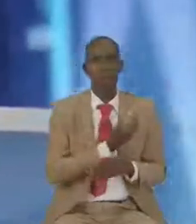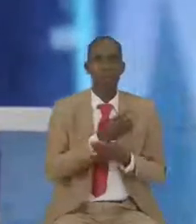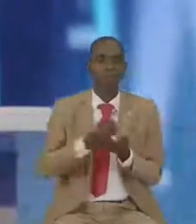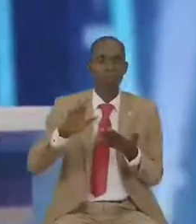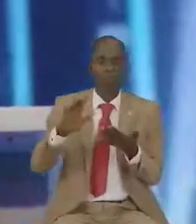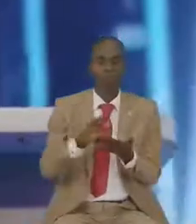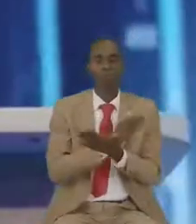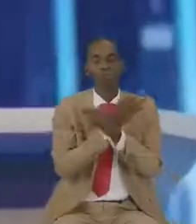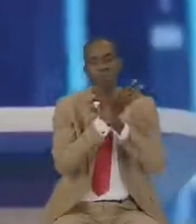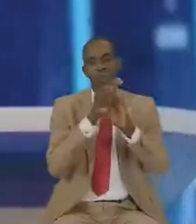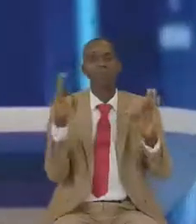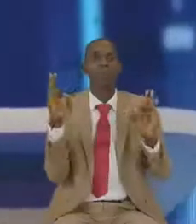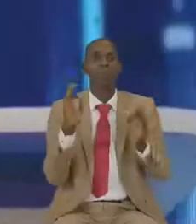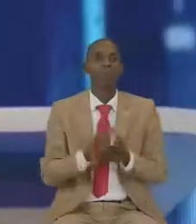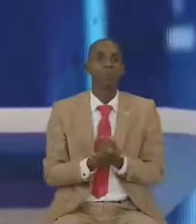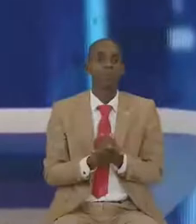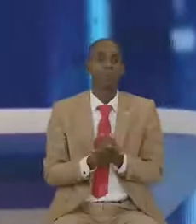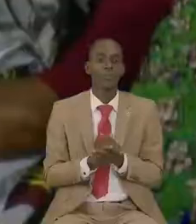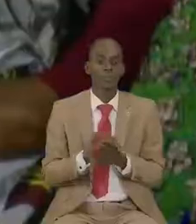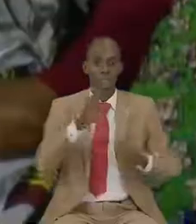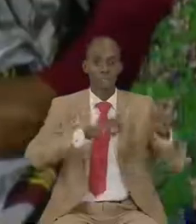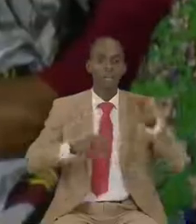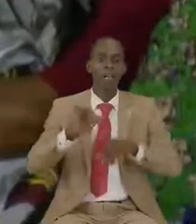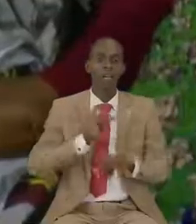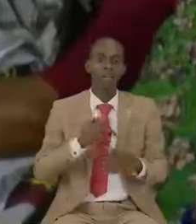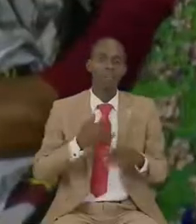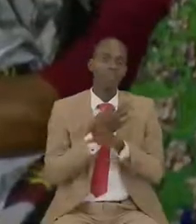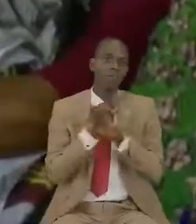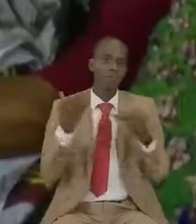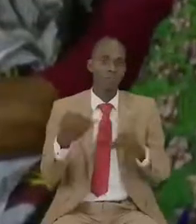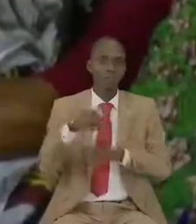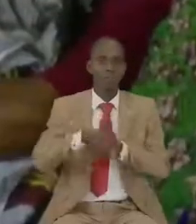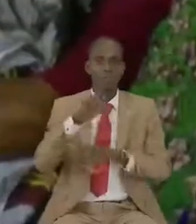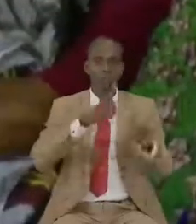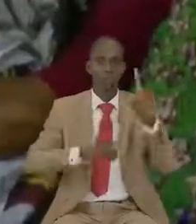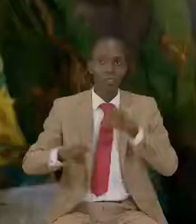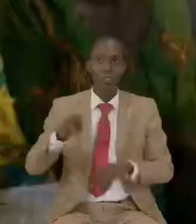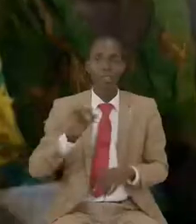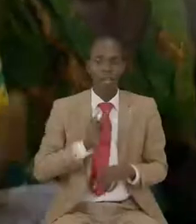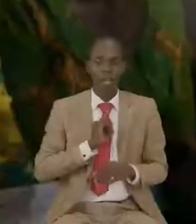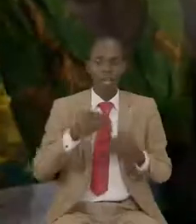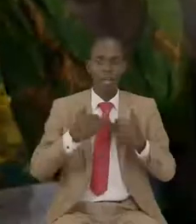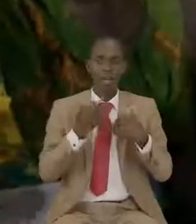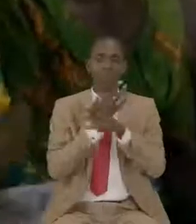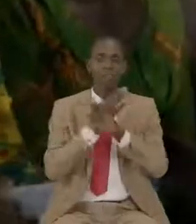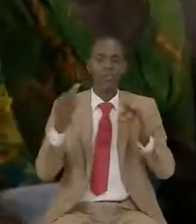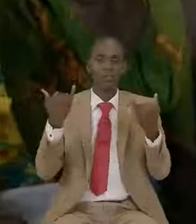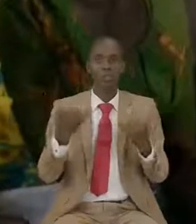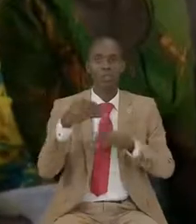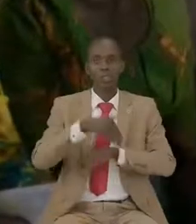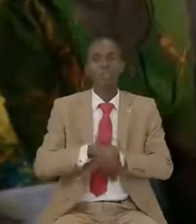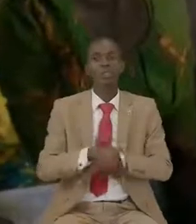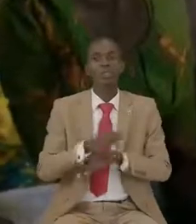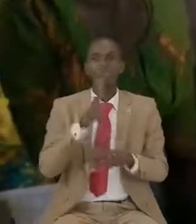substitutif pour notre libération surnaturelle. Je suis libéré ce soir. J'ai